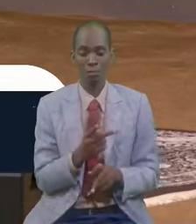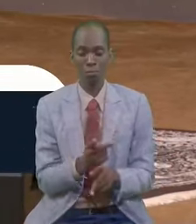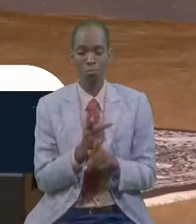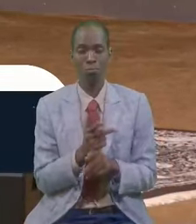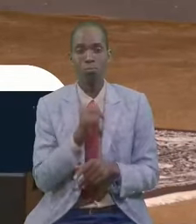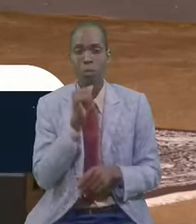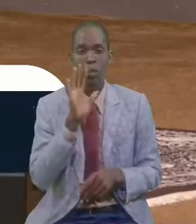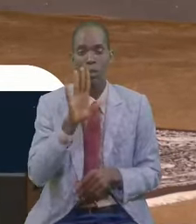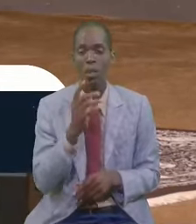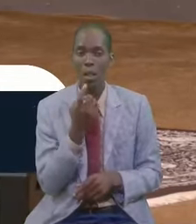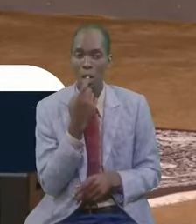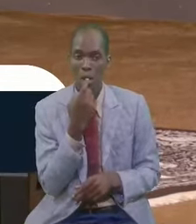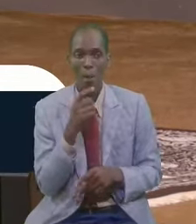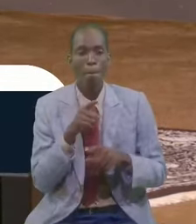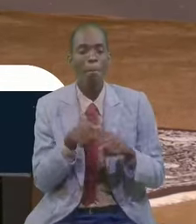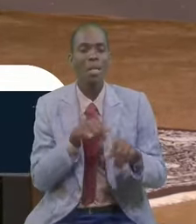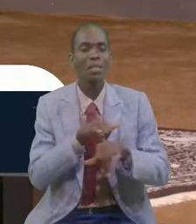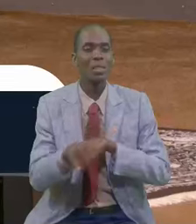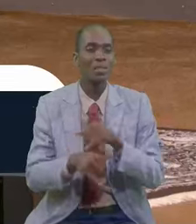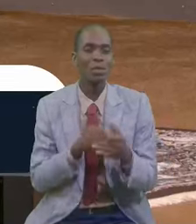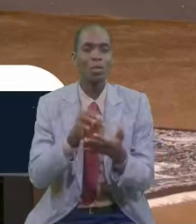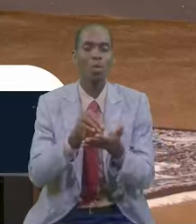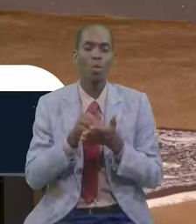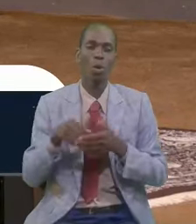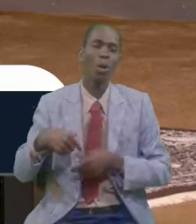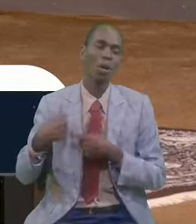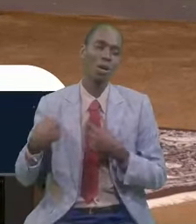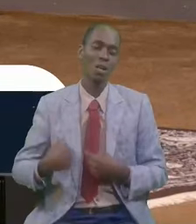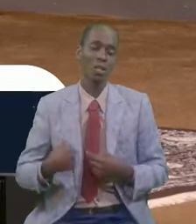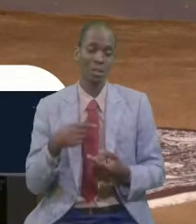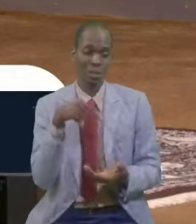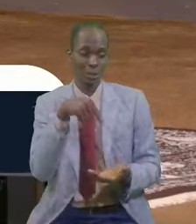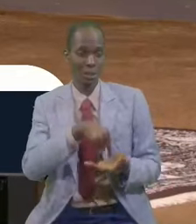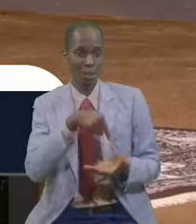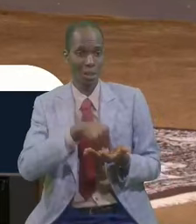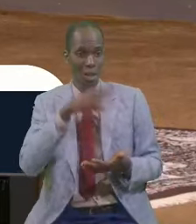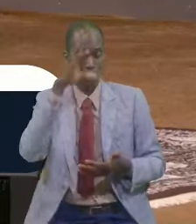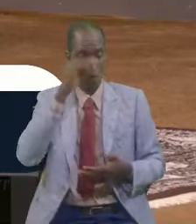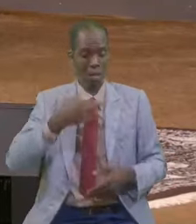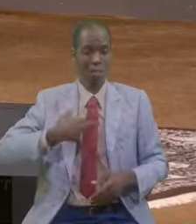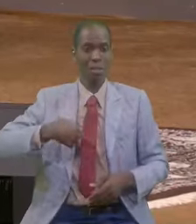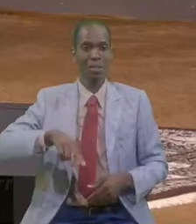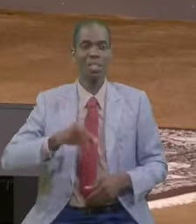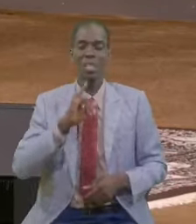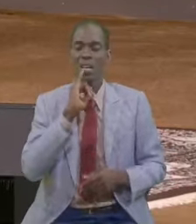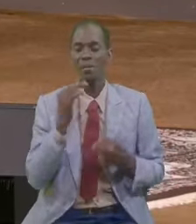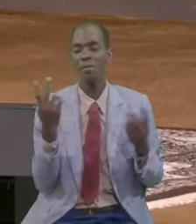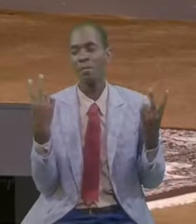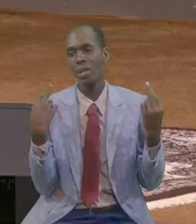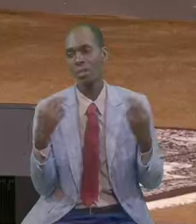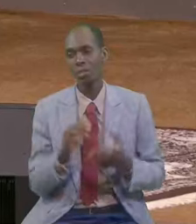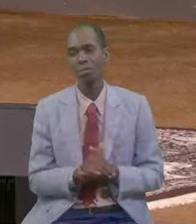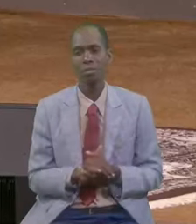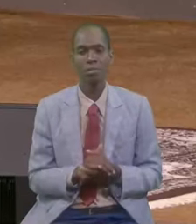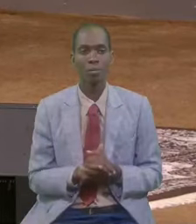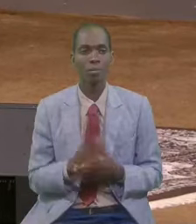sa langue en bride, mais en trompant son cœur, la religion de cet homme est vaine.